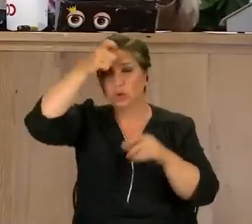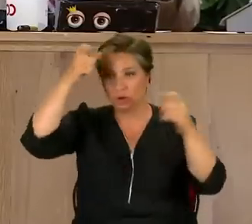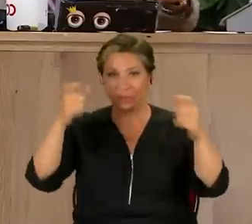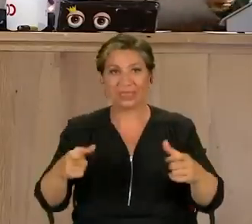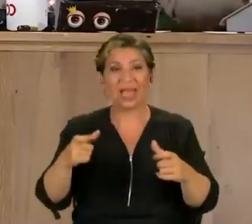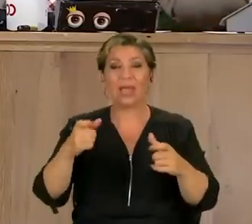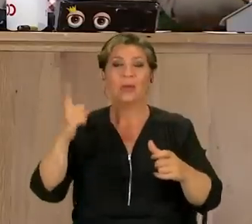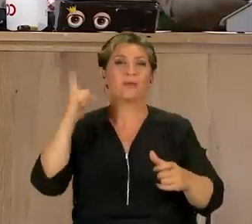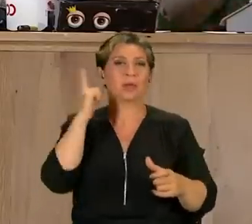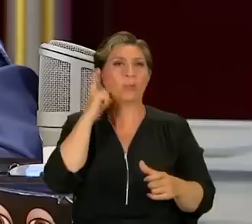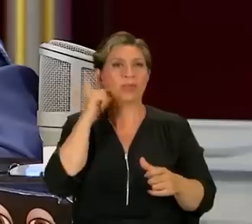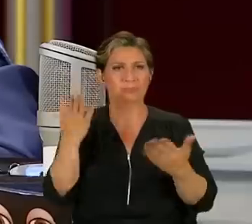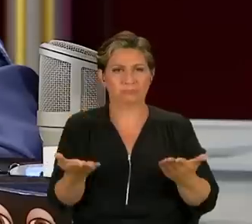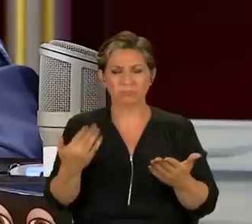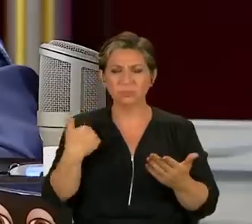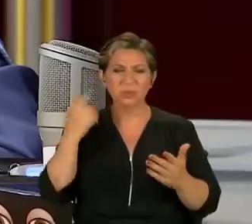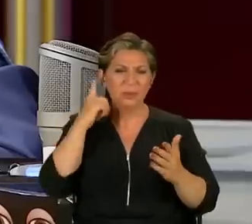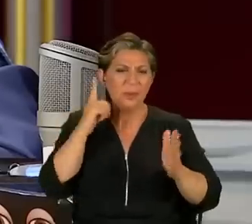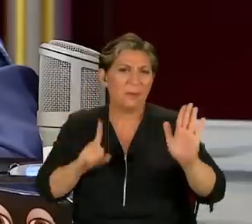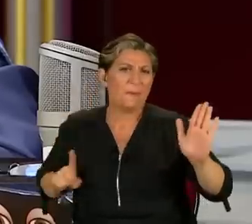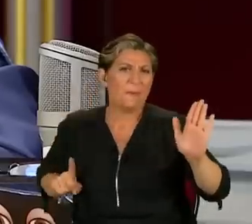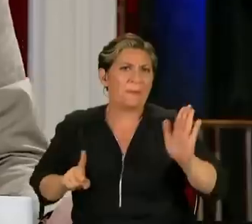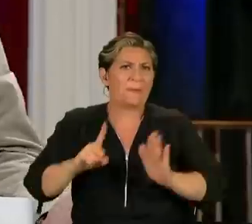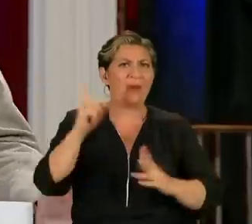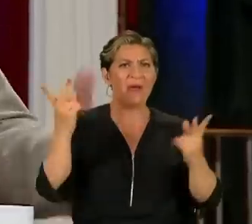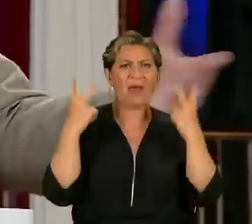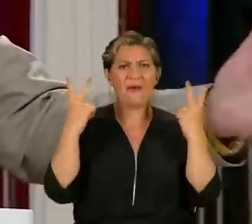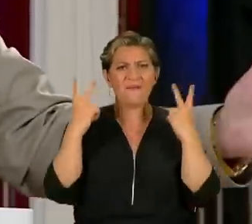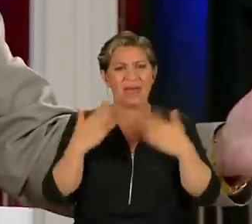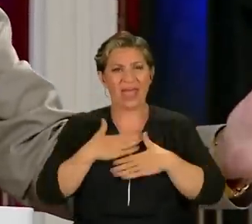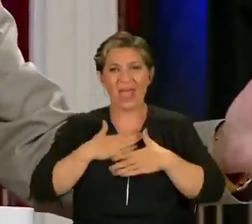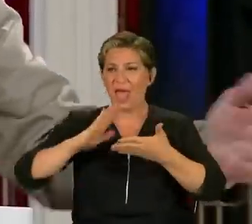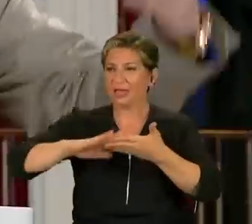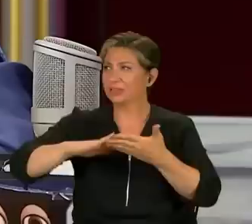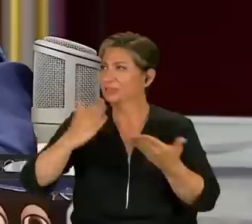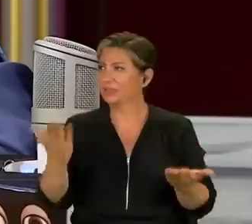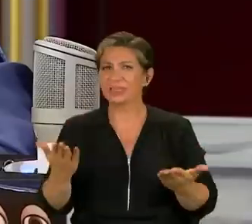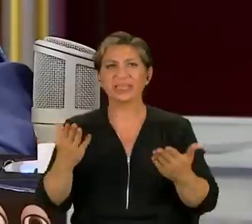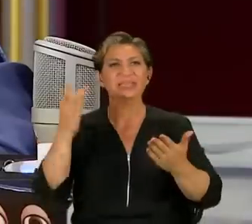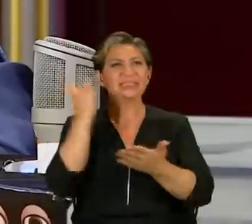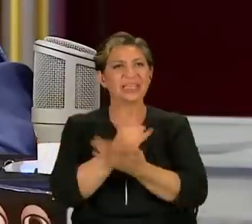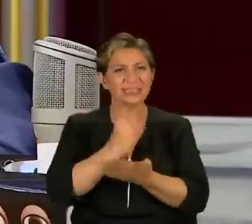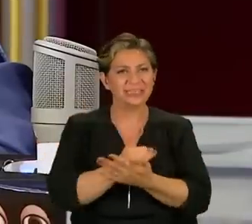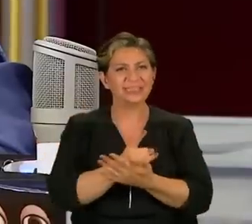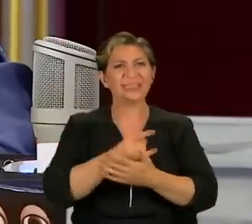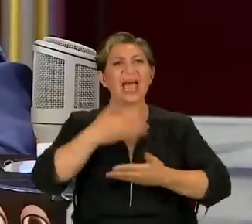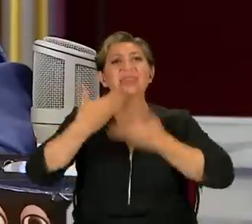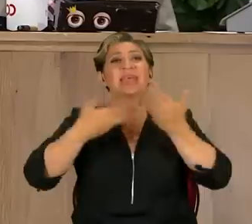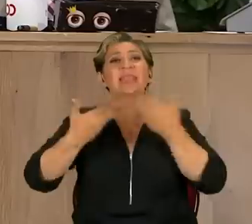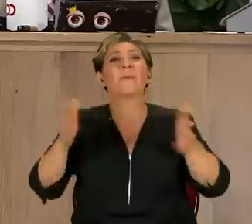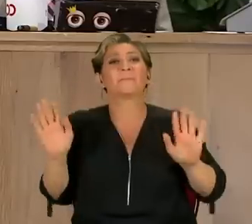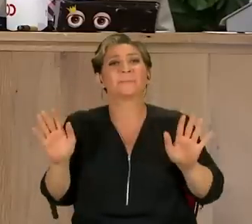Türkiye'de fenomenim. Şöhretin bana getirdiği hava, arkadaşlıklar, seks. Tarif